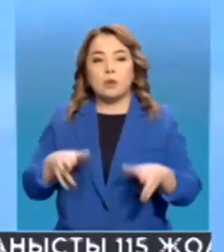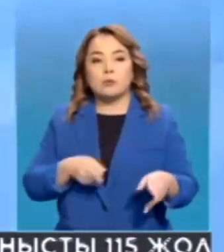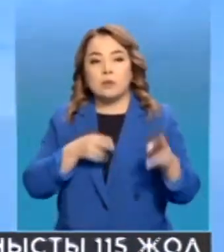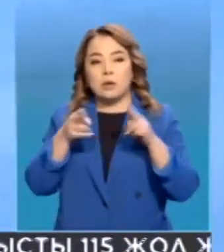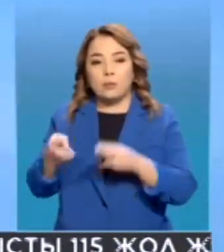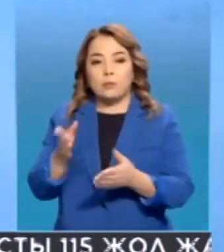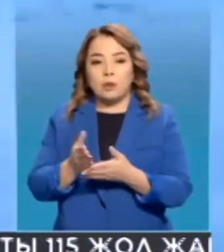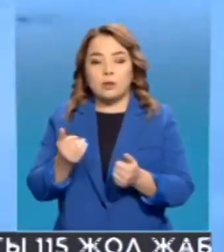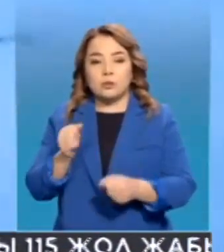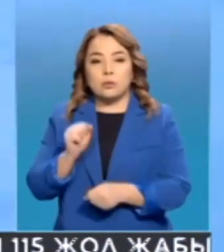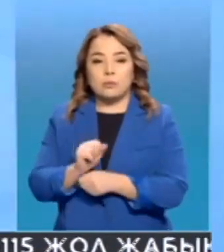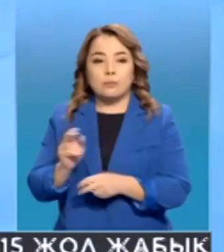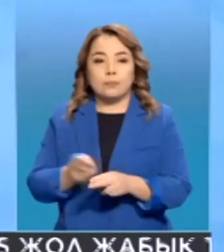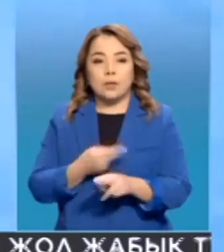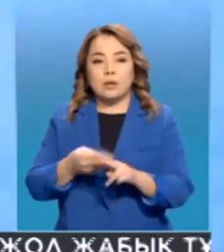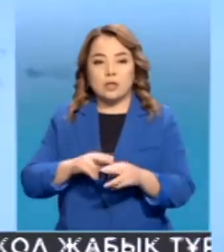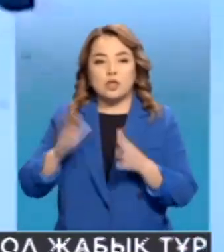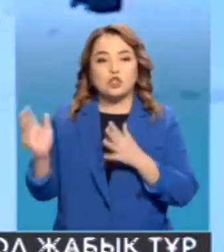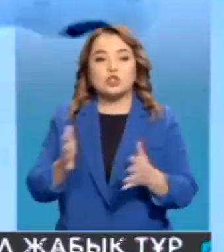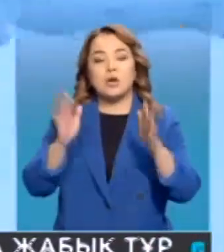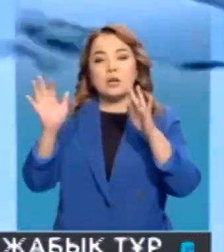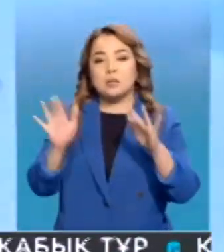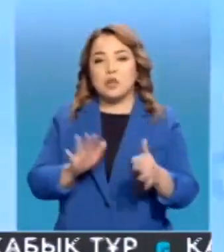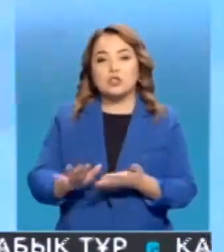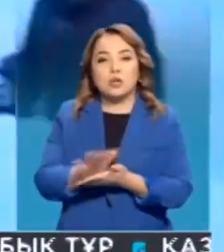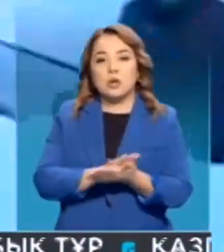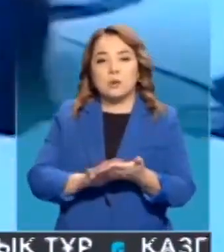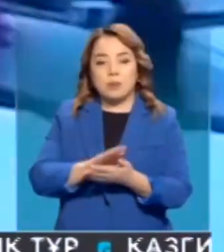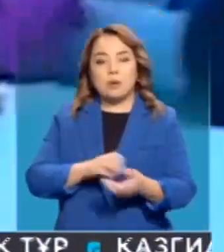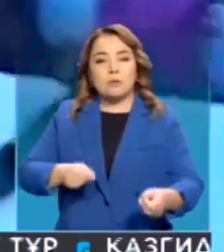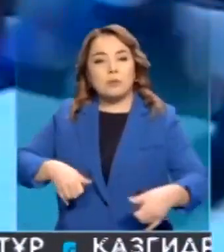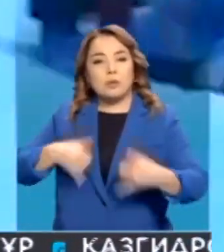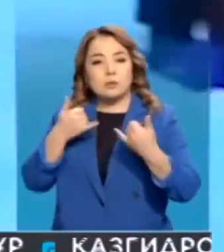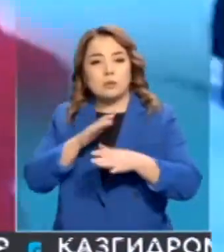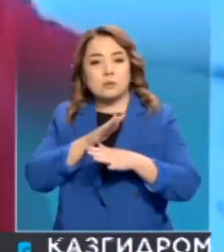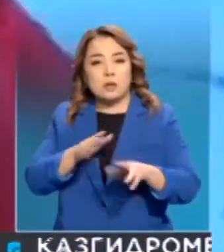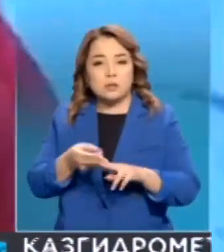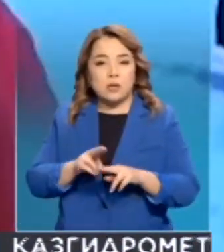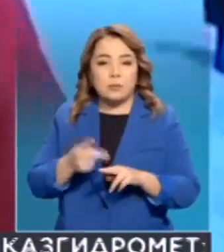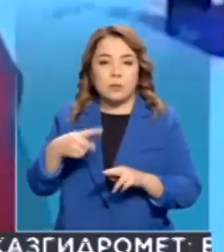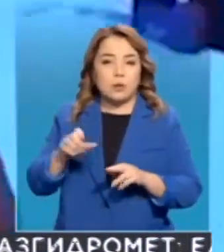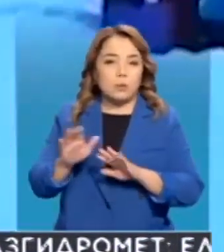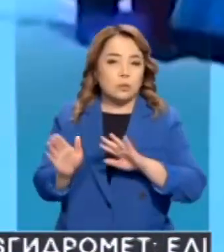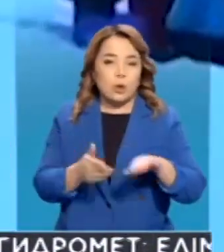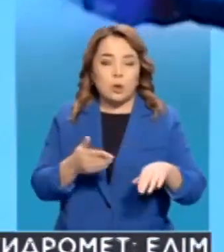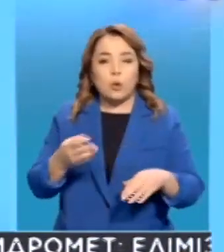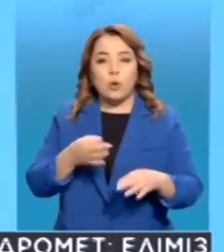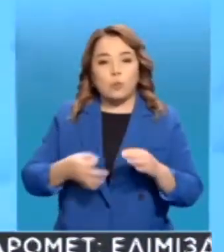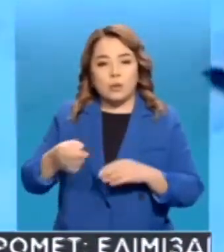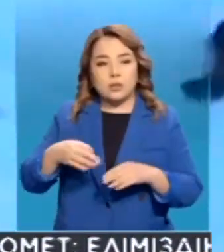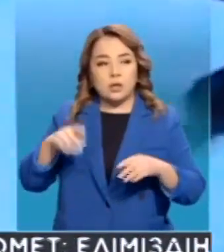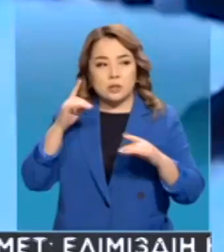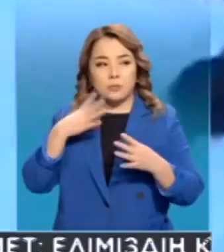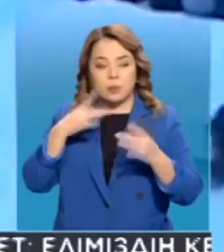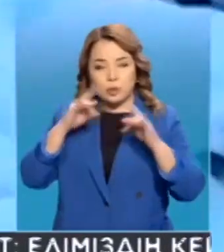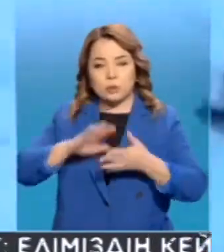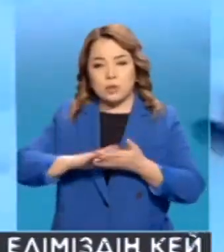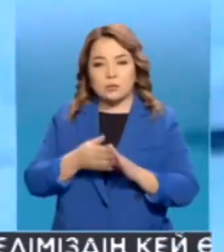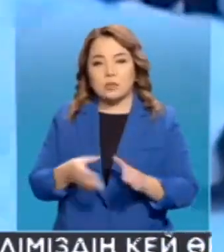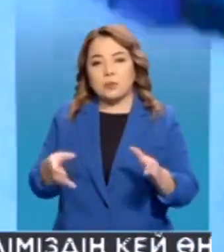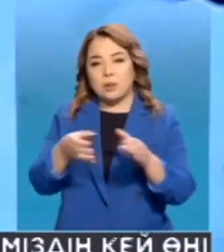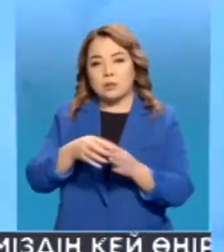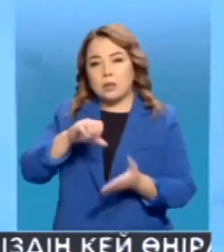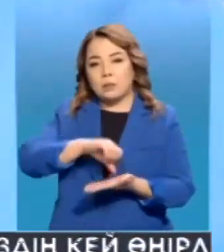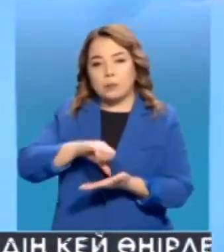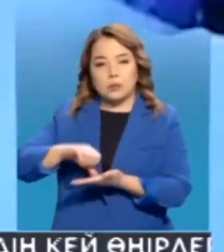барған. Бірақ тоқтаусыз соққан қарлы бораннан ешқандай байланыссыз қалған. Тек арада бір апта өткен соң облыстық төтенше жағдайлар департаментінің